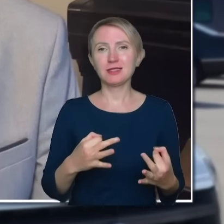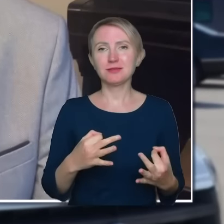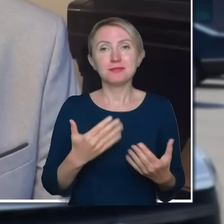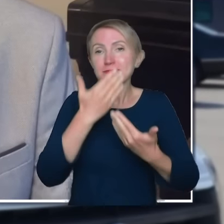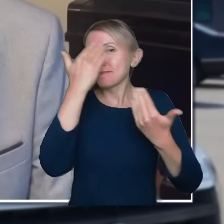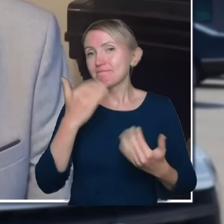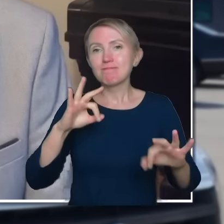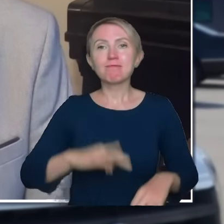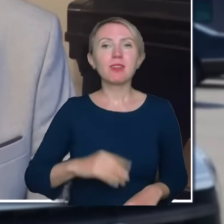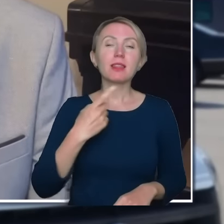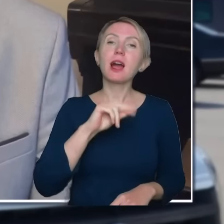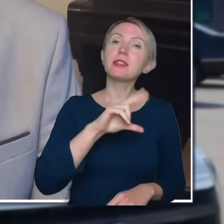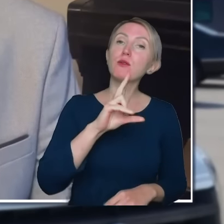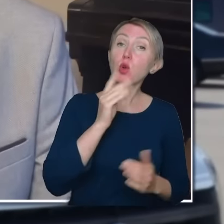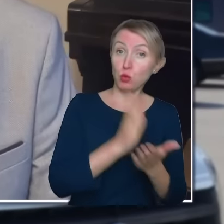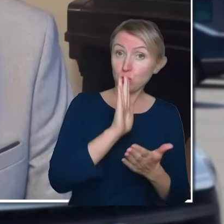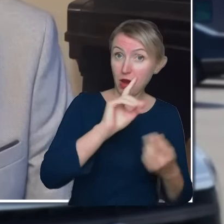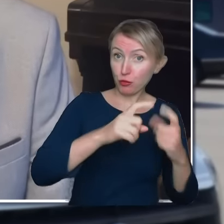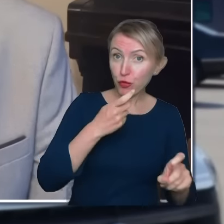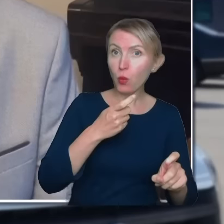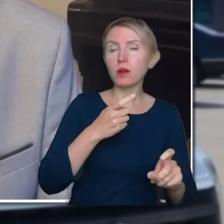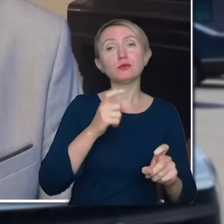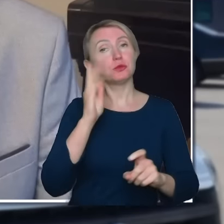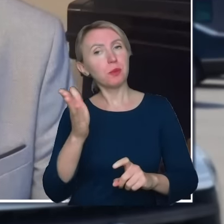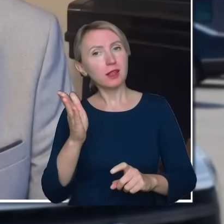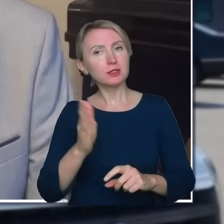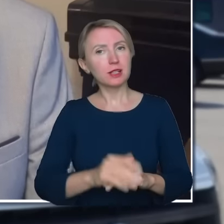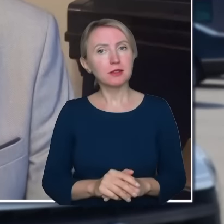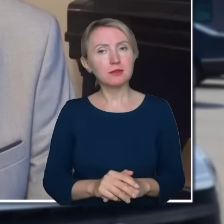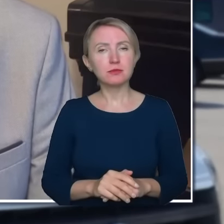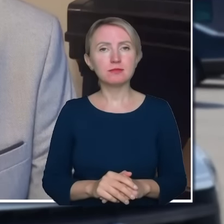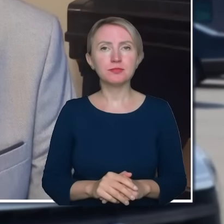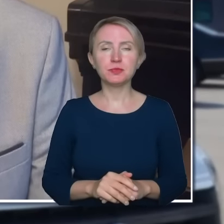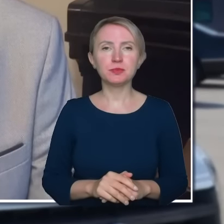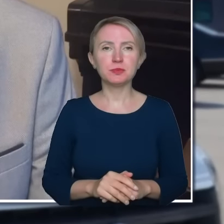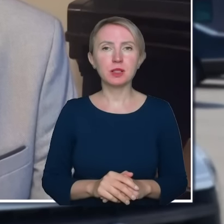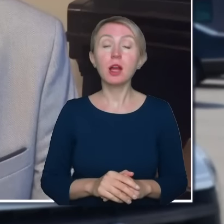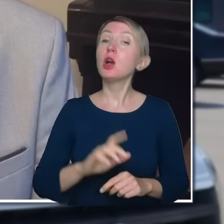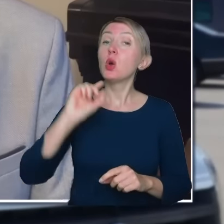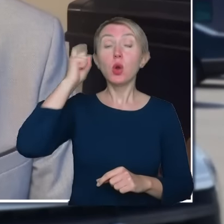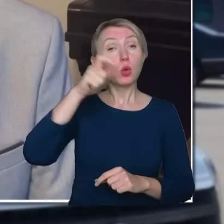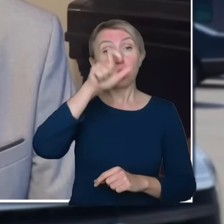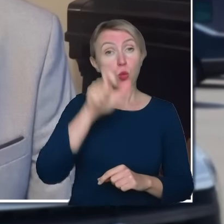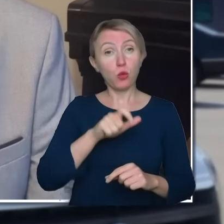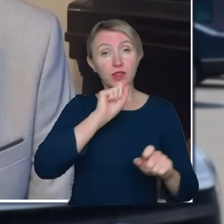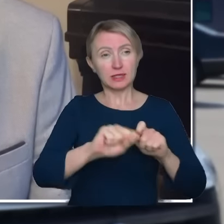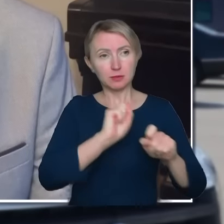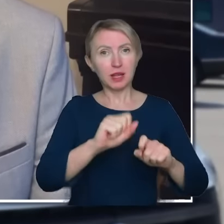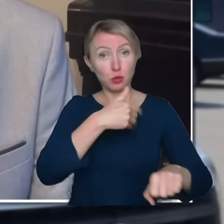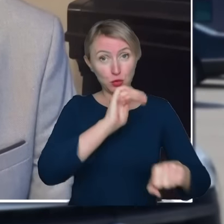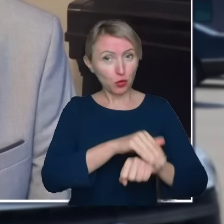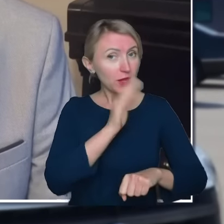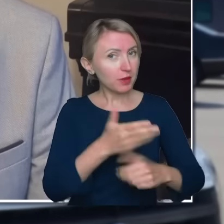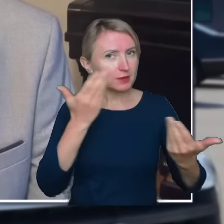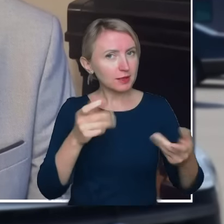Daniel Woźniak już został odwołany, czy będzie odwołany, czy taka zgoda przez głównego inspektora zostanie wydana, ale